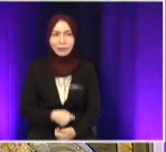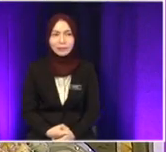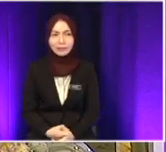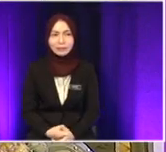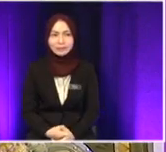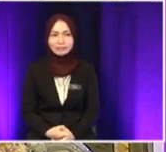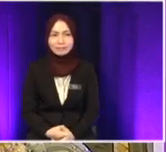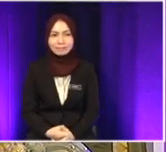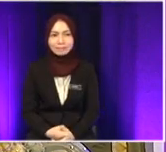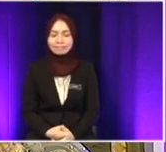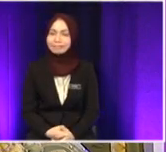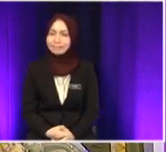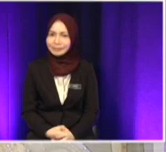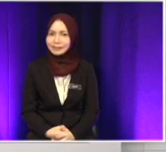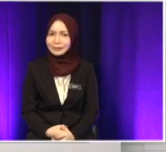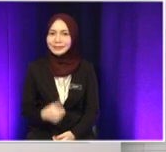kalau nyanyian